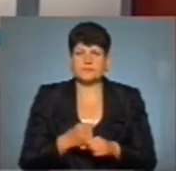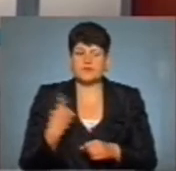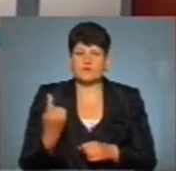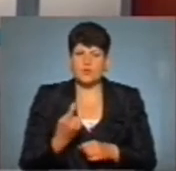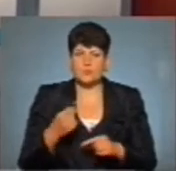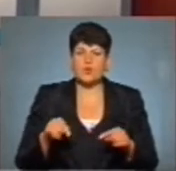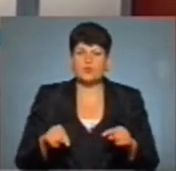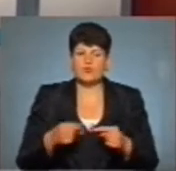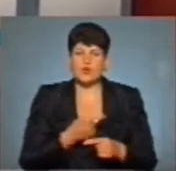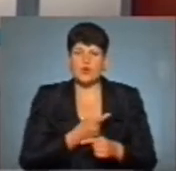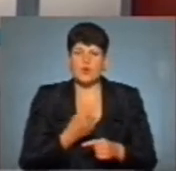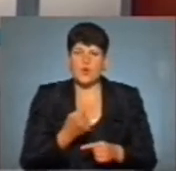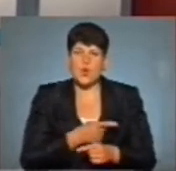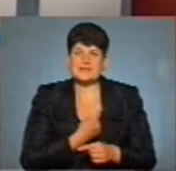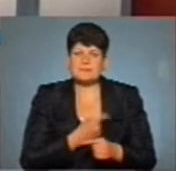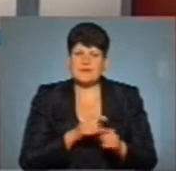по утворенню госпітальних округів.